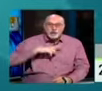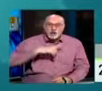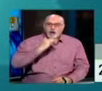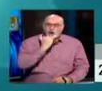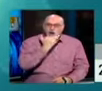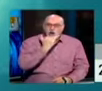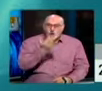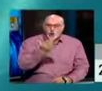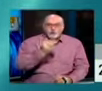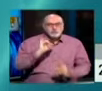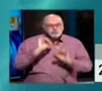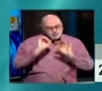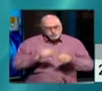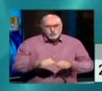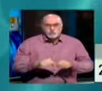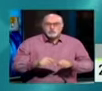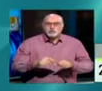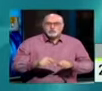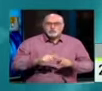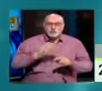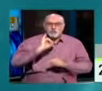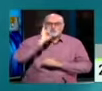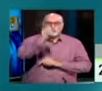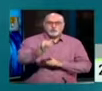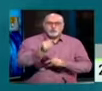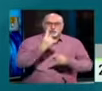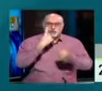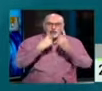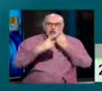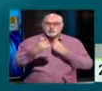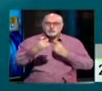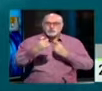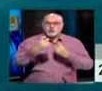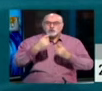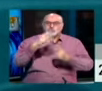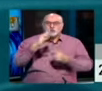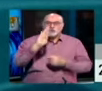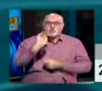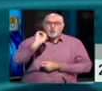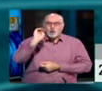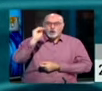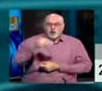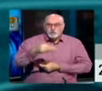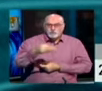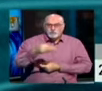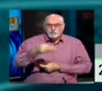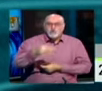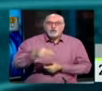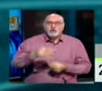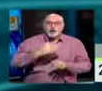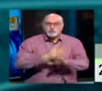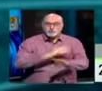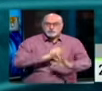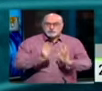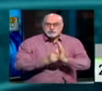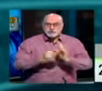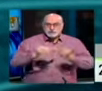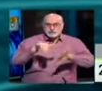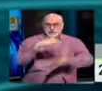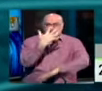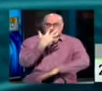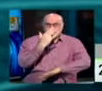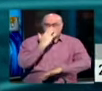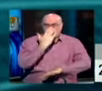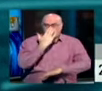على المترشحين المتمدرسين إبلاغ مديري المؤسسات التعليمية بالخطأ المسجل قبل تاريخ 15